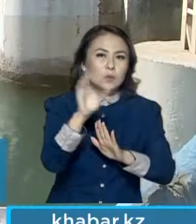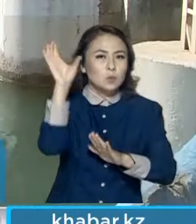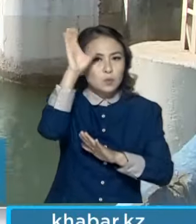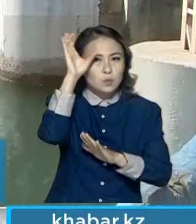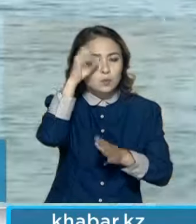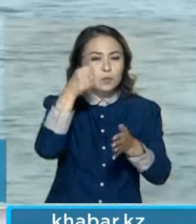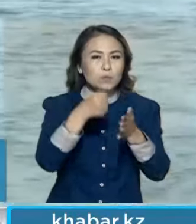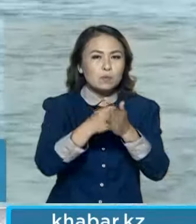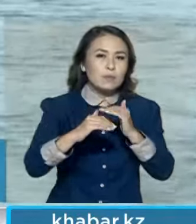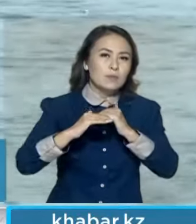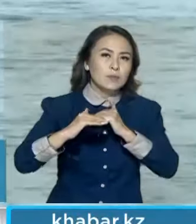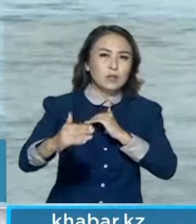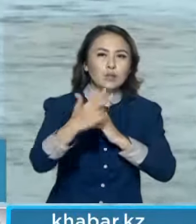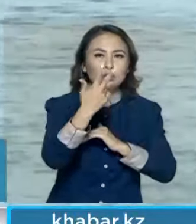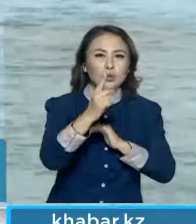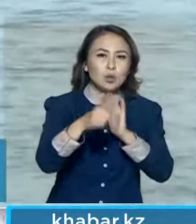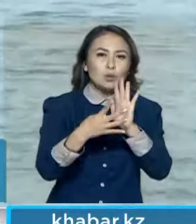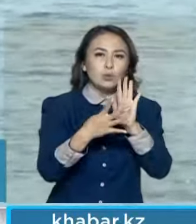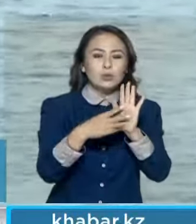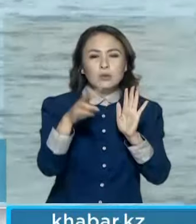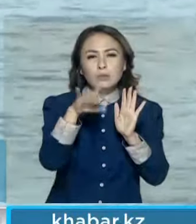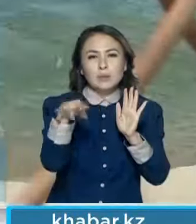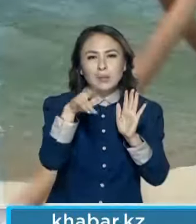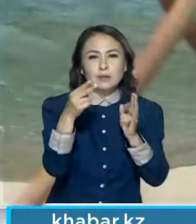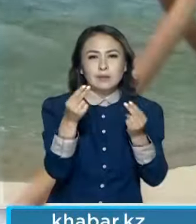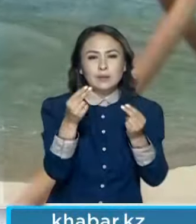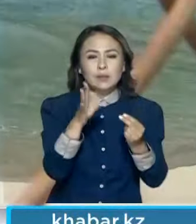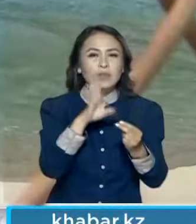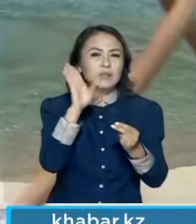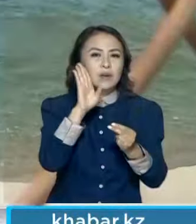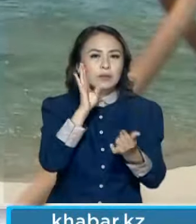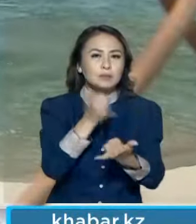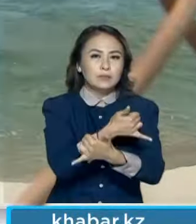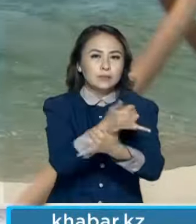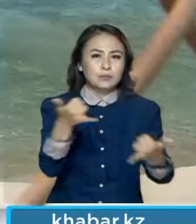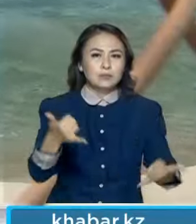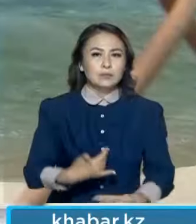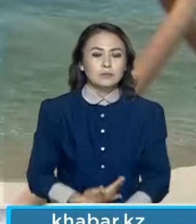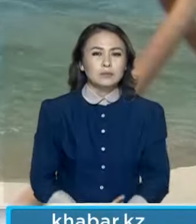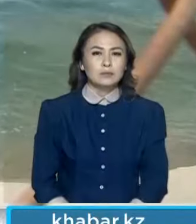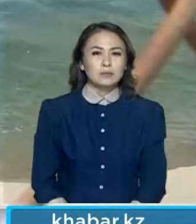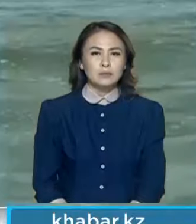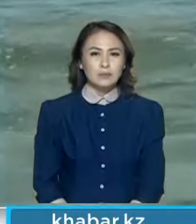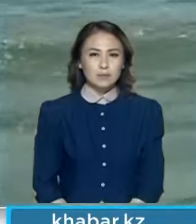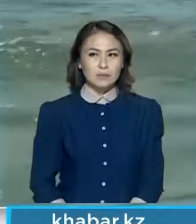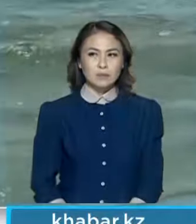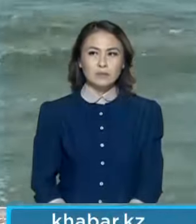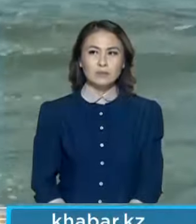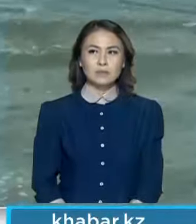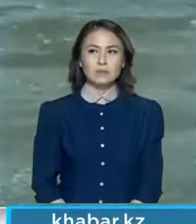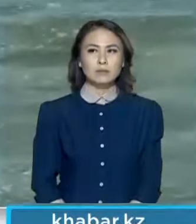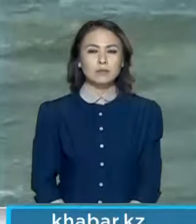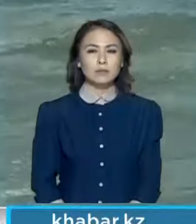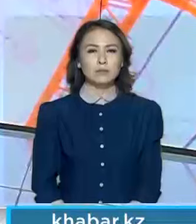Өзбекстаннан елімізге 3,9 миллиард текше метр су келген. Жандос Жұмабек, Ерболат Әбіш, Қуаныш Әбуов, хабар Түркістан